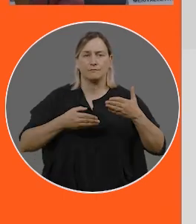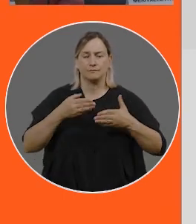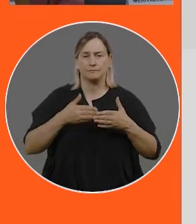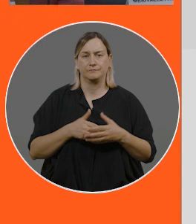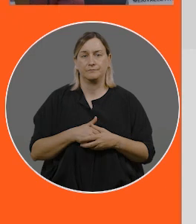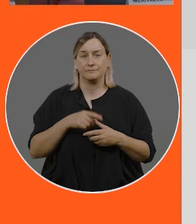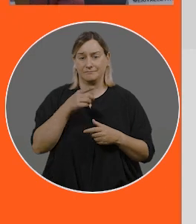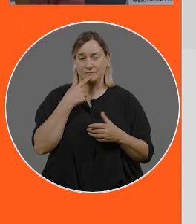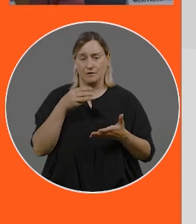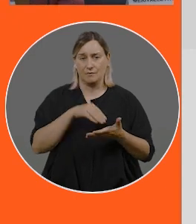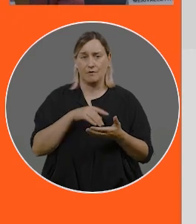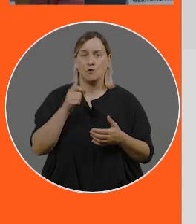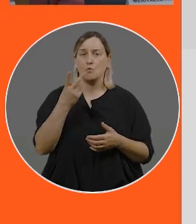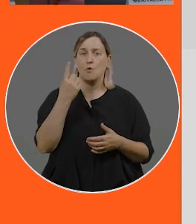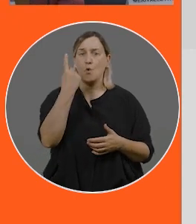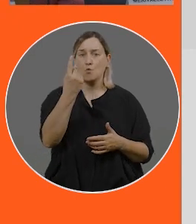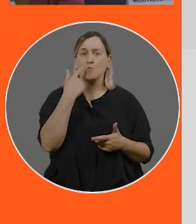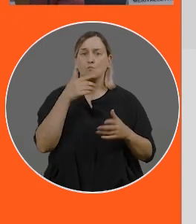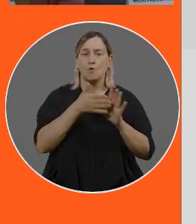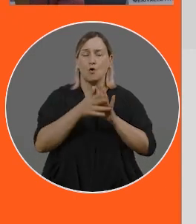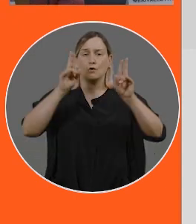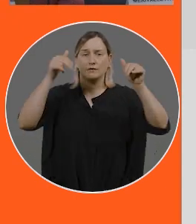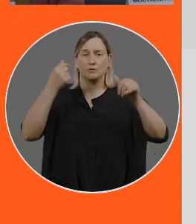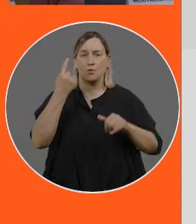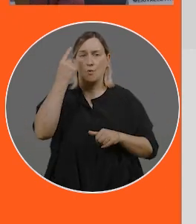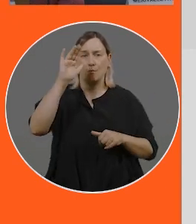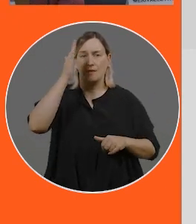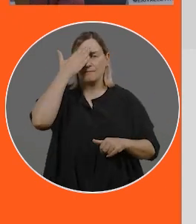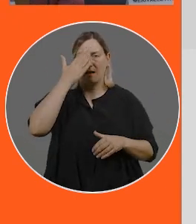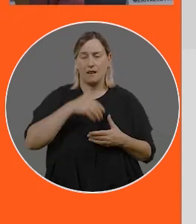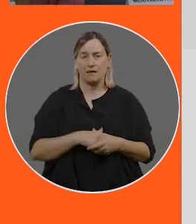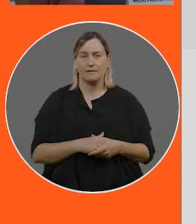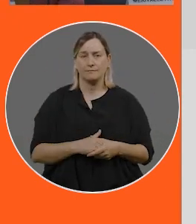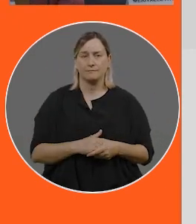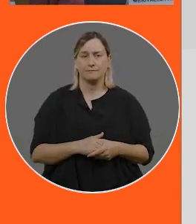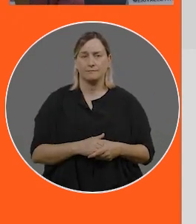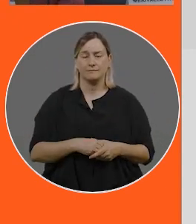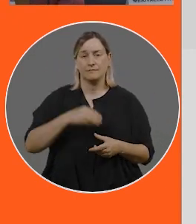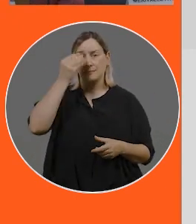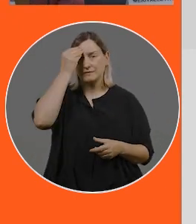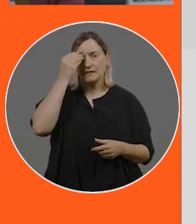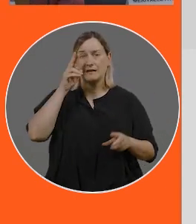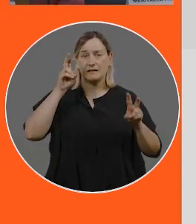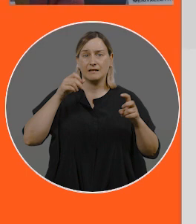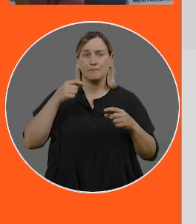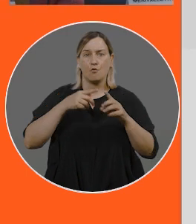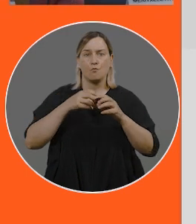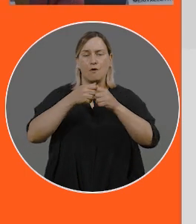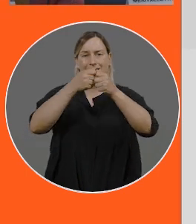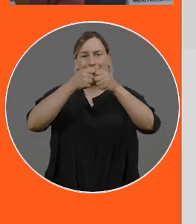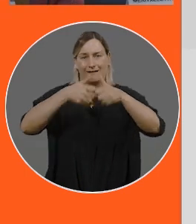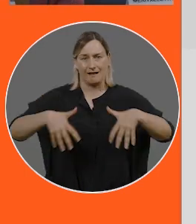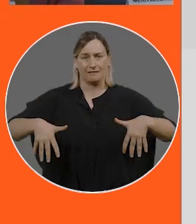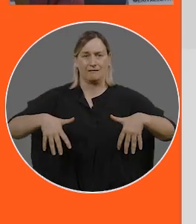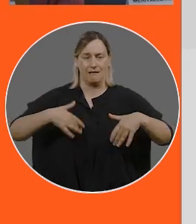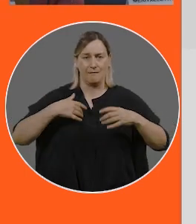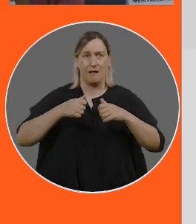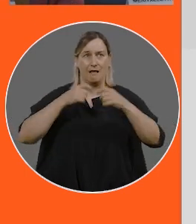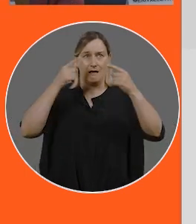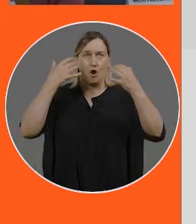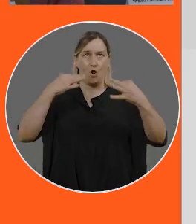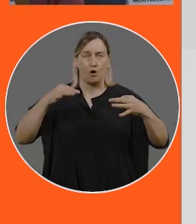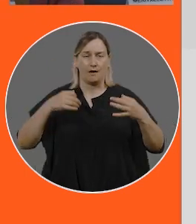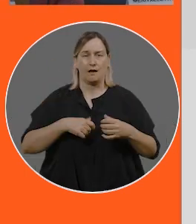té un número 1 perquè és l'encapçalament principal. Heu de pensar que hi ha de tenir una jerarquia, ha de tenir una jerarquia lògica,